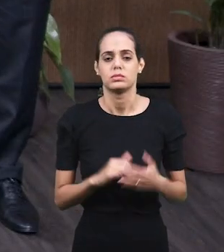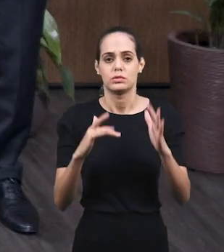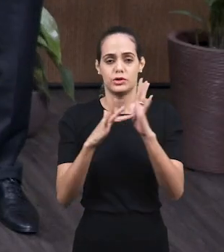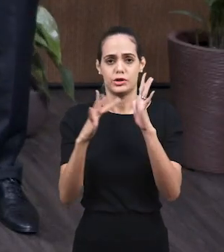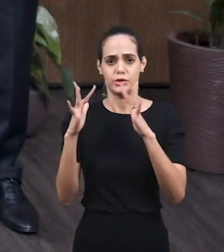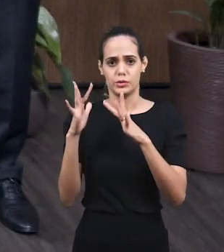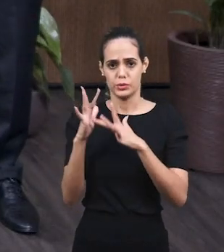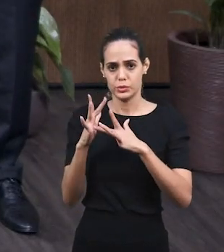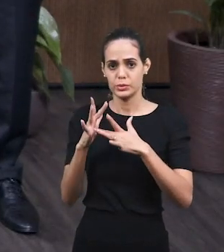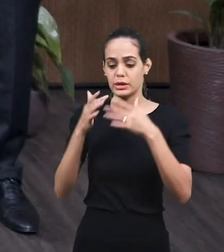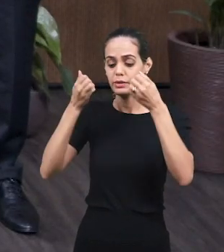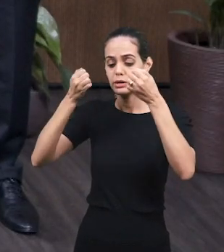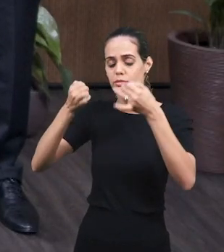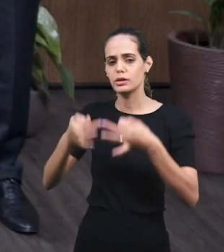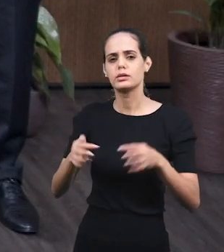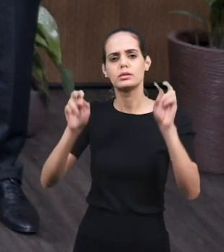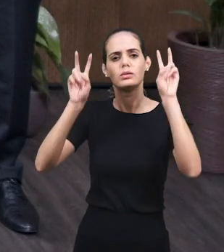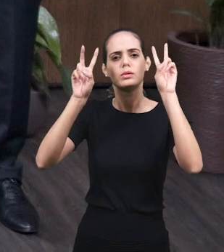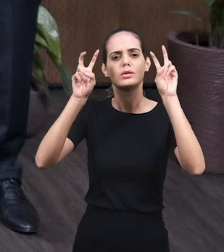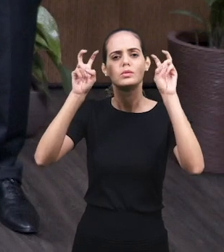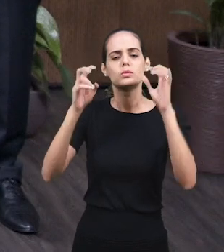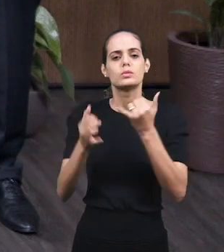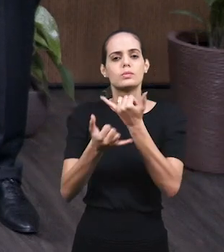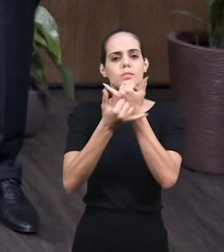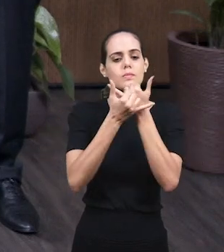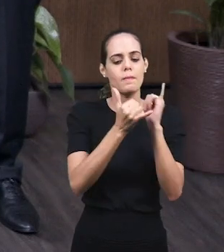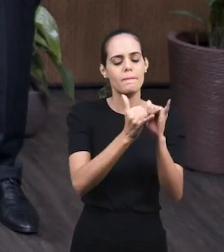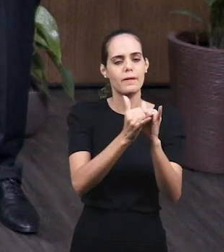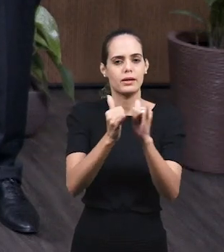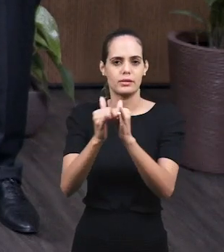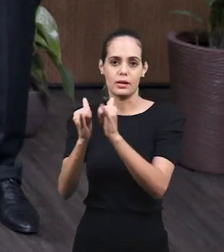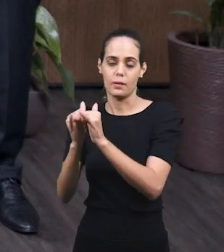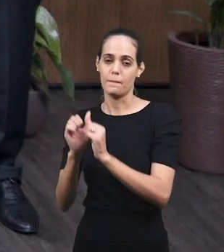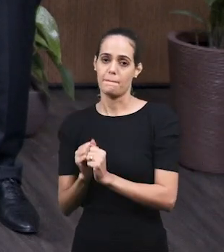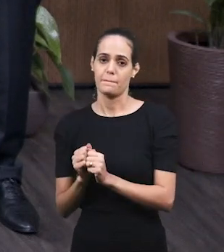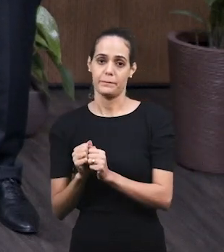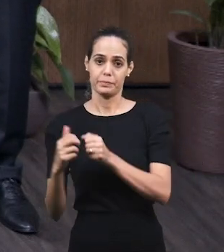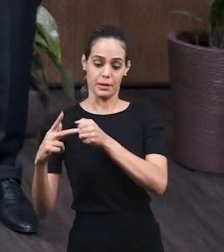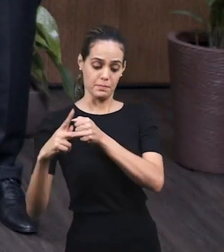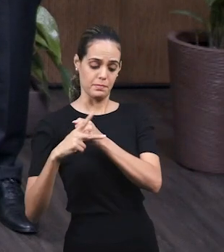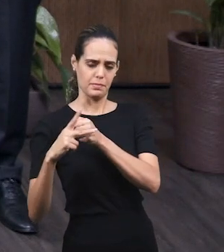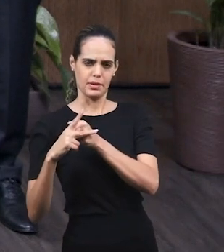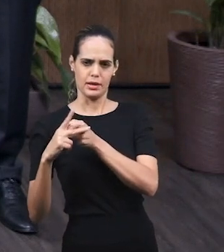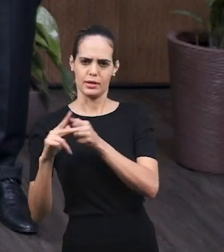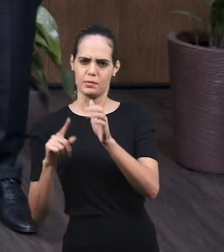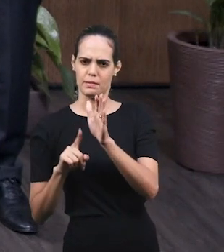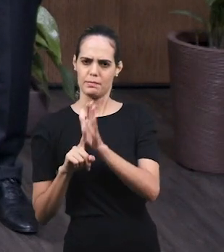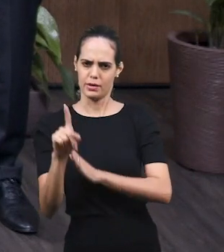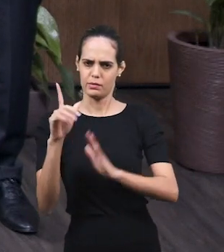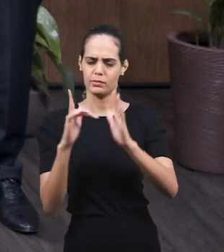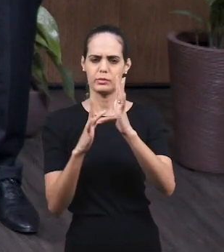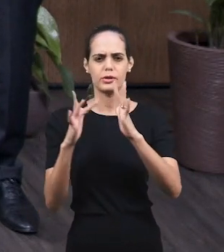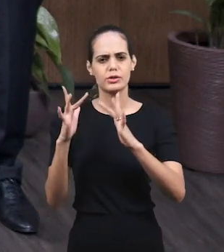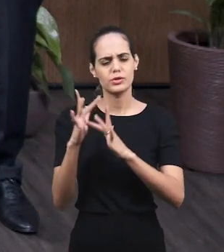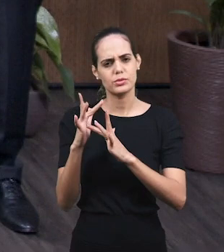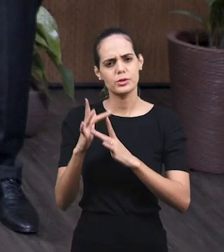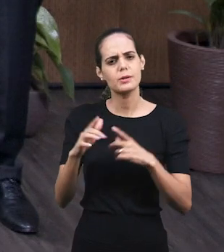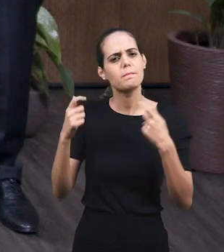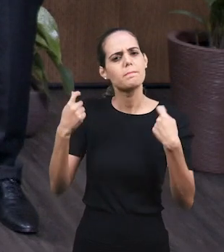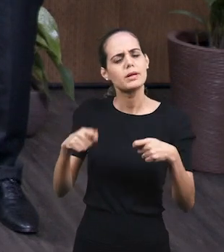était sans compassion, c'est vrai. Jésus, il était en train de dire sur le